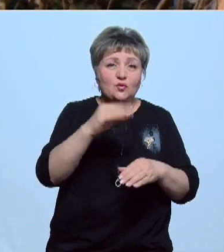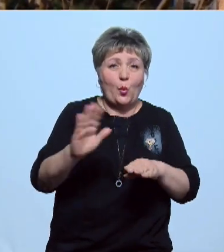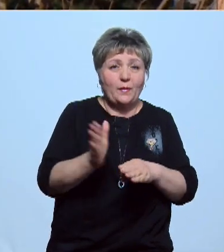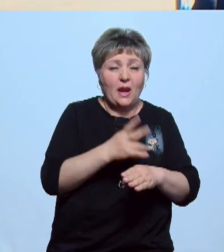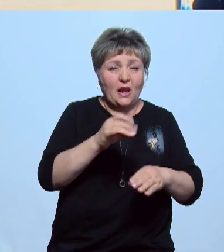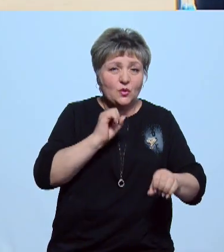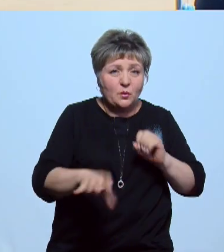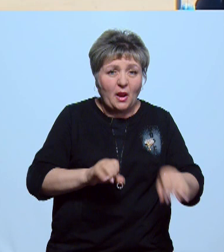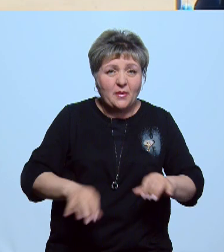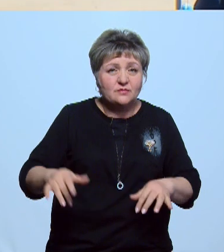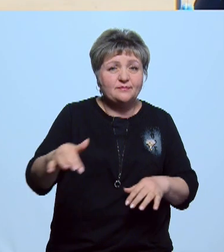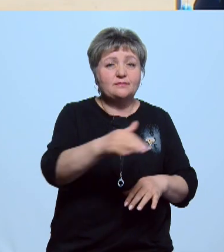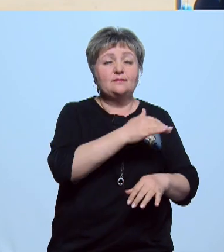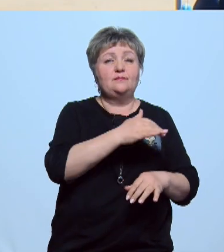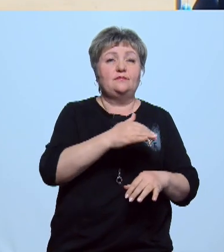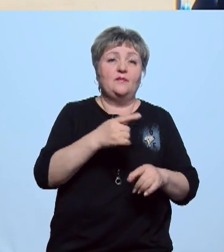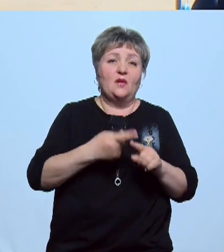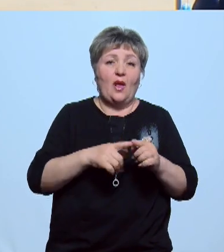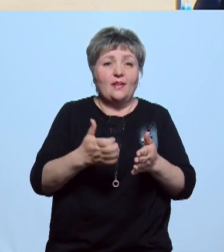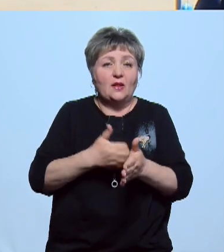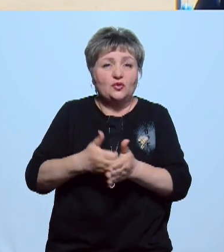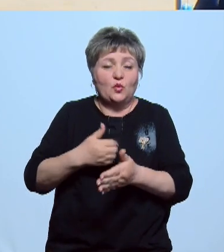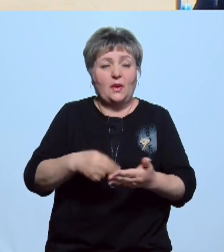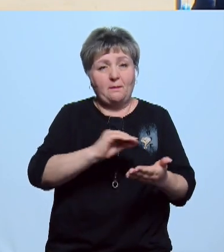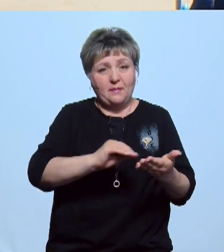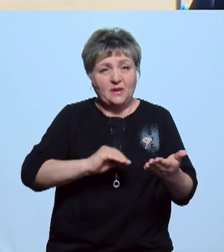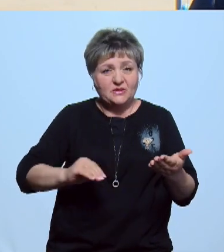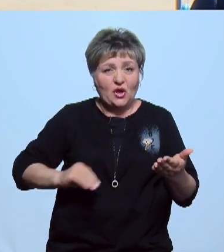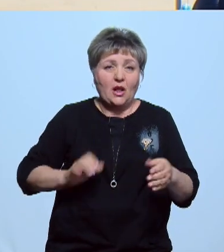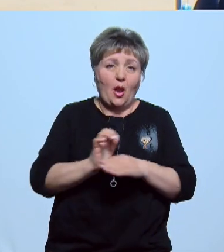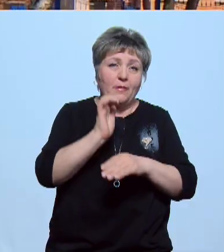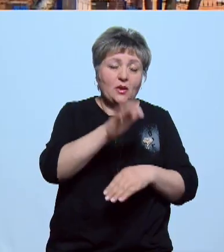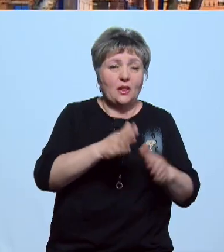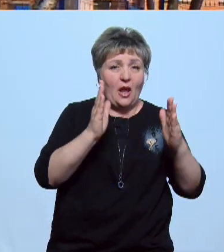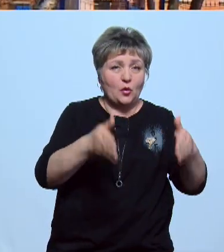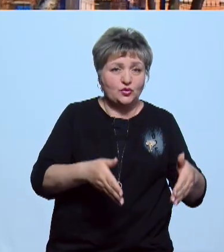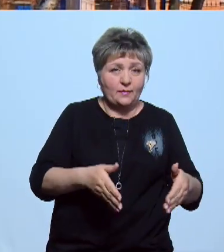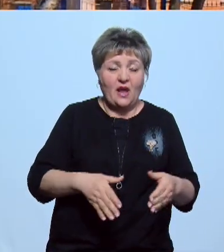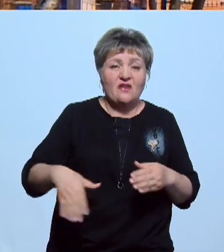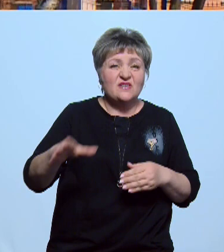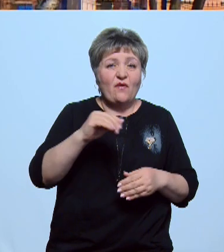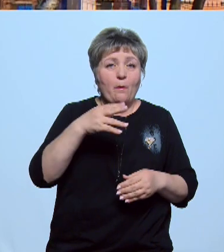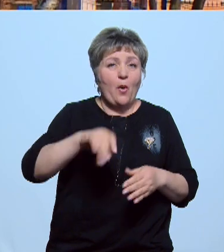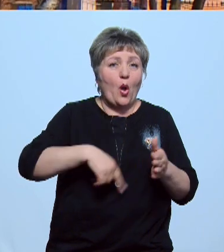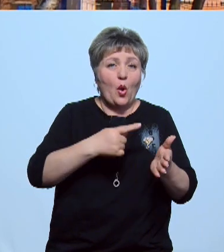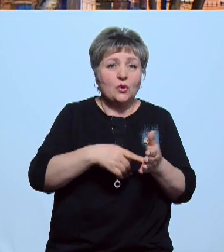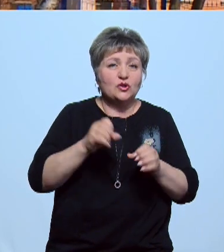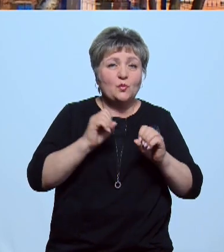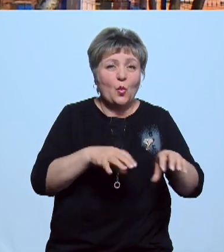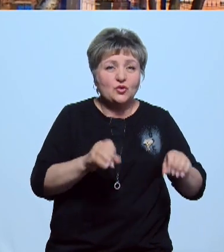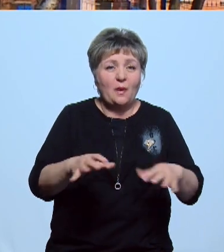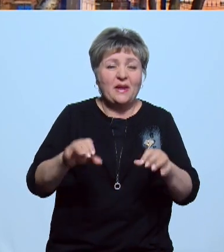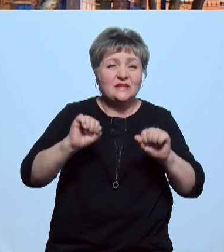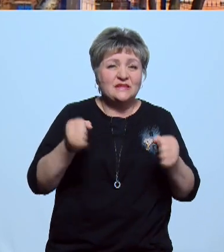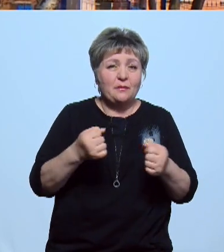тут же рядом намусорили. То есть все недочеты указываются в предписаниях, предписания направляются дорожникам. Всего по городу на борьбу с мусором и зимней